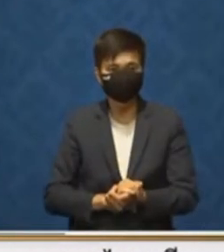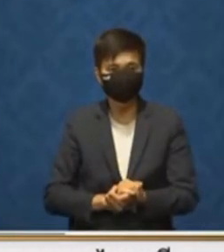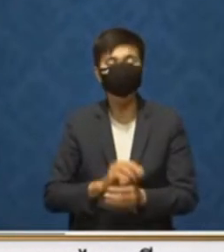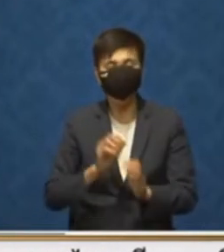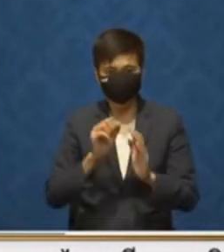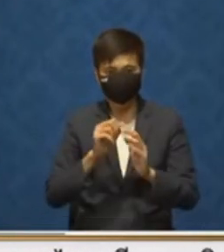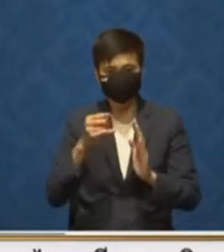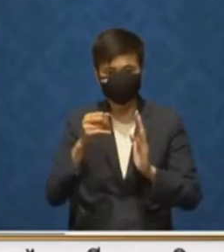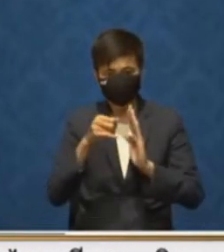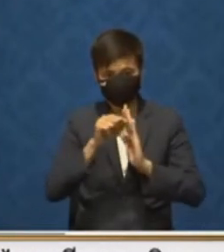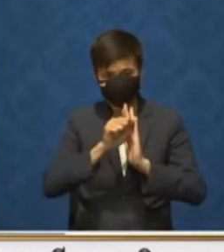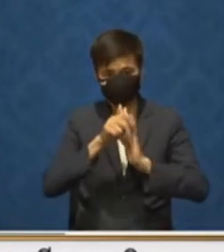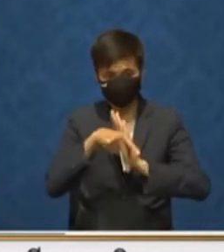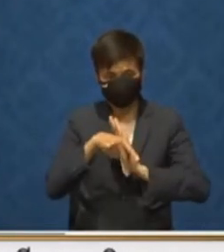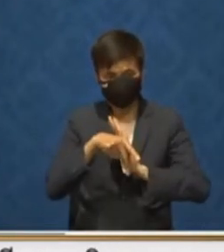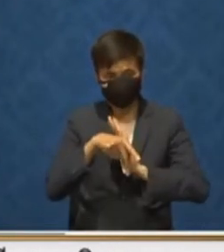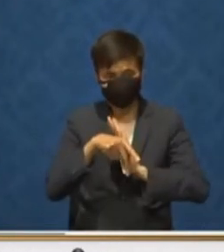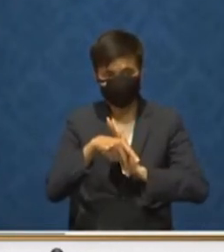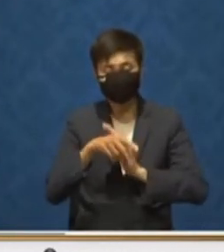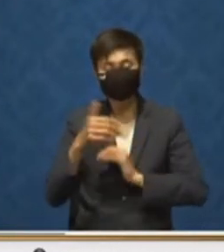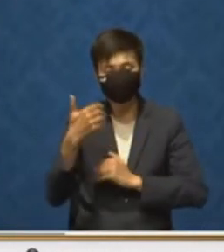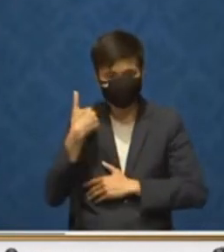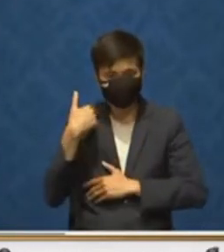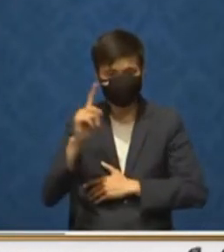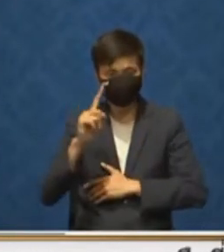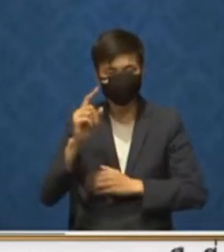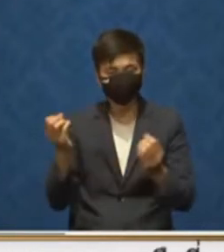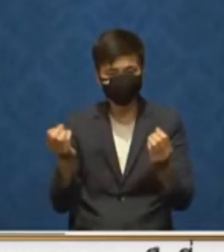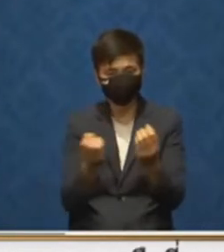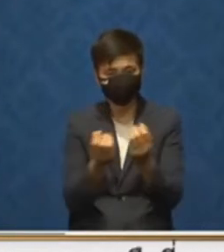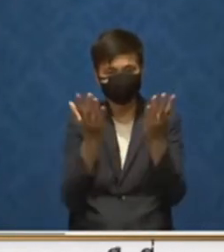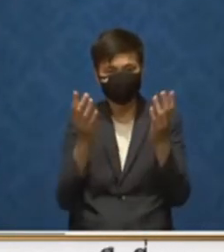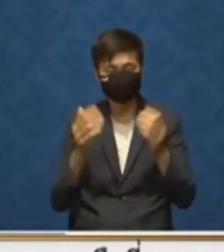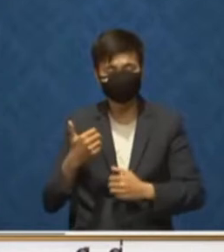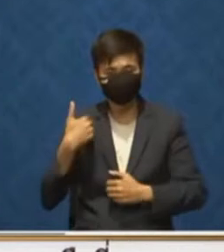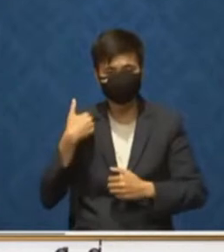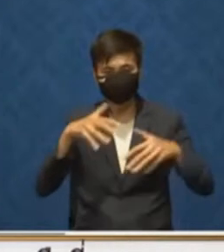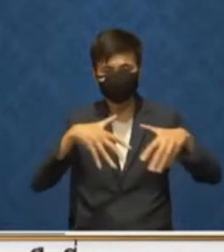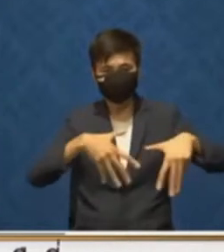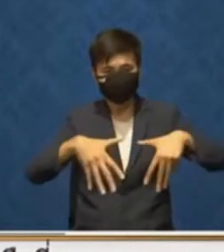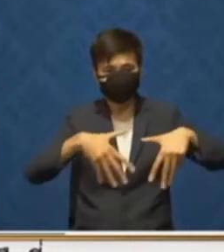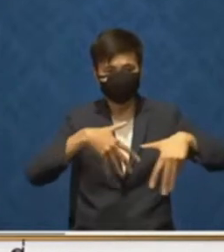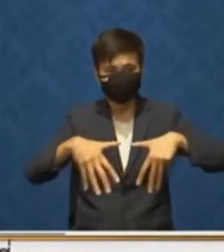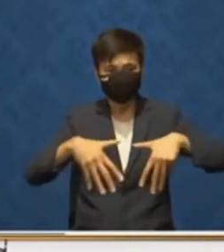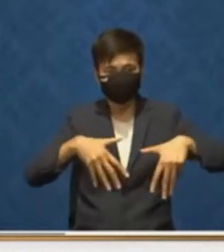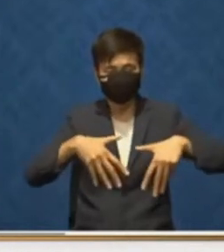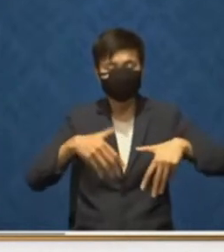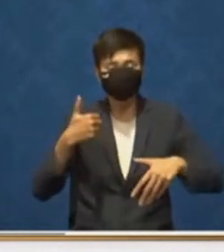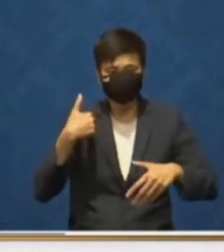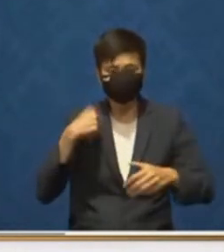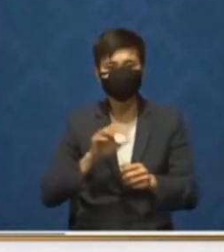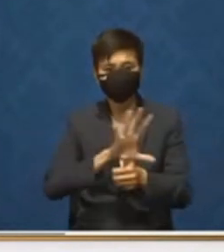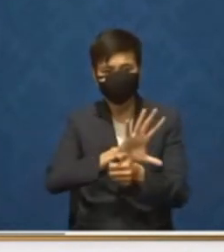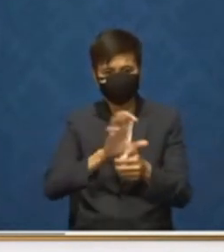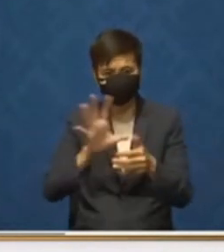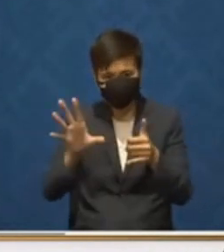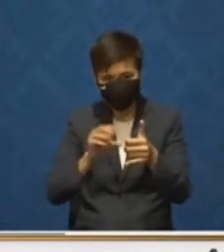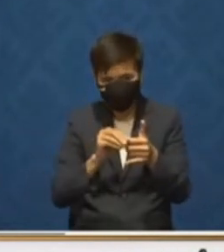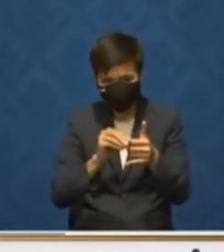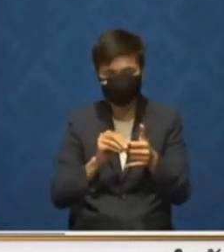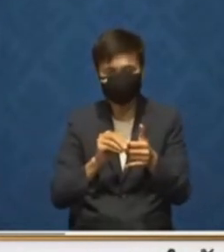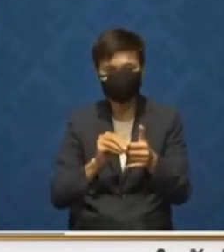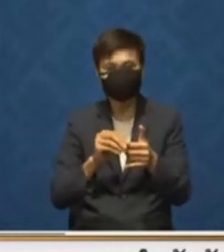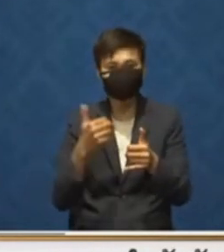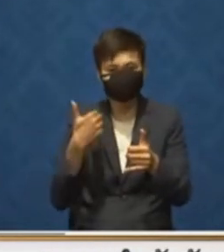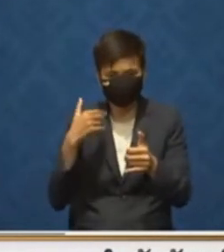จังหวัดชลบุรีที่อยู่ในเขต 2นั้นมีผลกระทบกับแล้วก็มีพี่น้องประชาชนที่ติดเครดิตอยู่เป็นจำนวนมากในขนาดนั้นแต่ว่าแต่